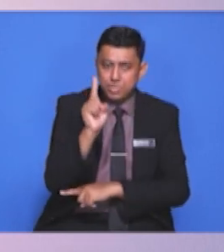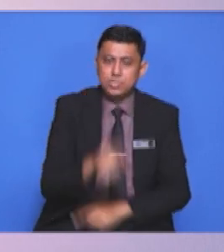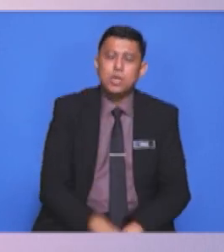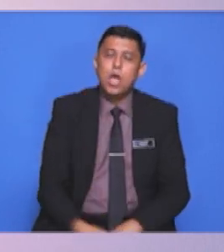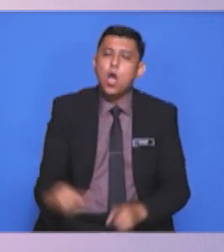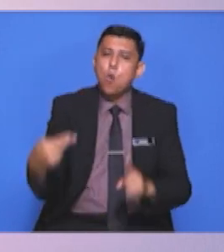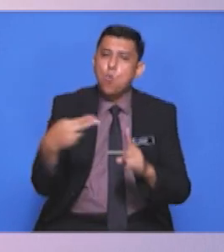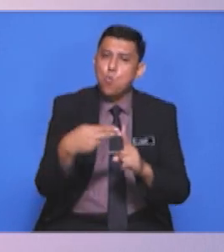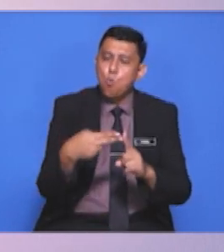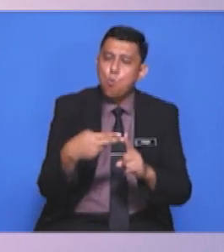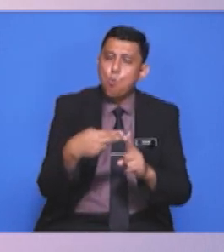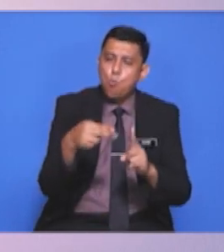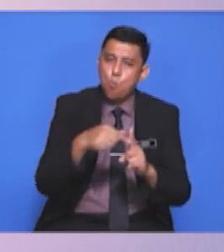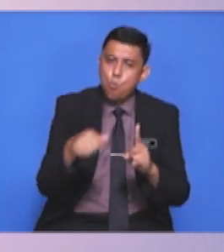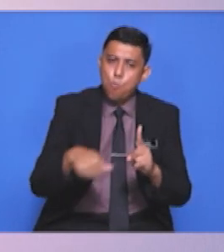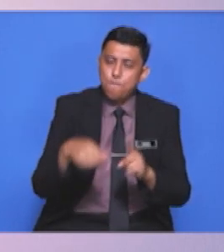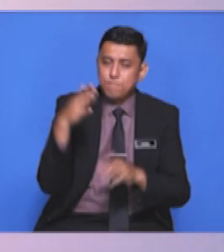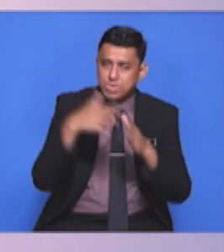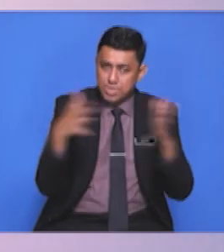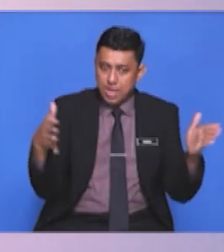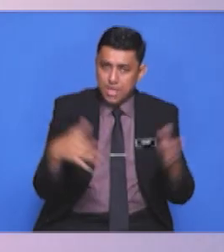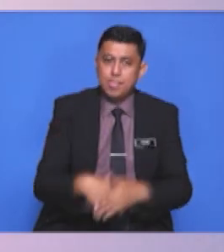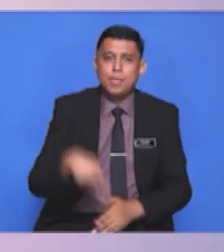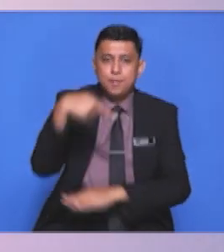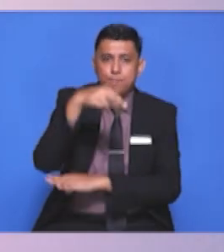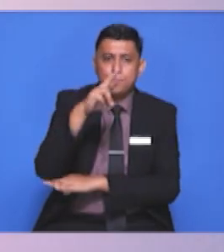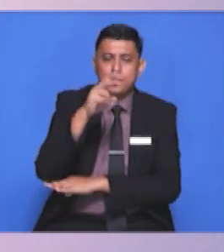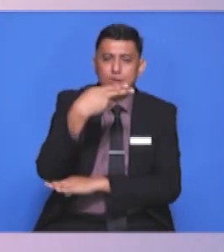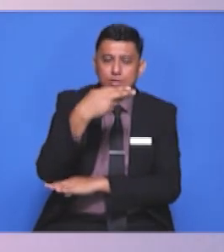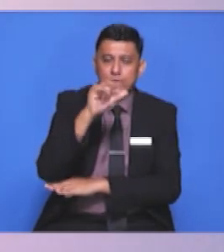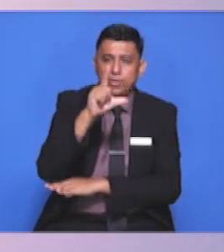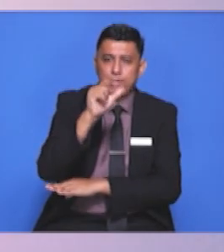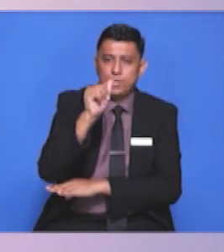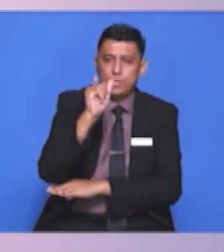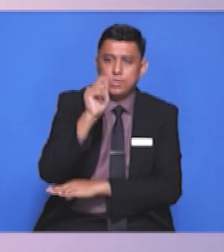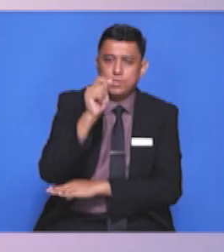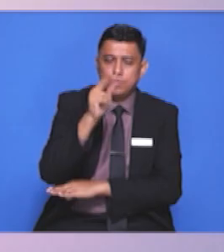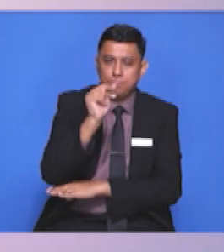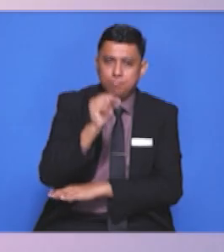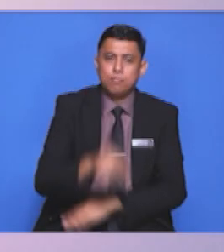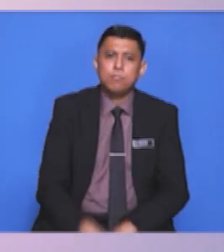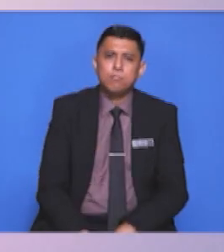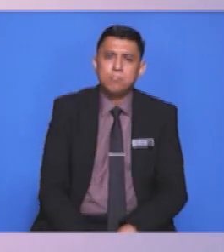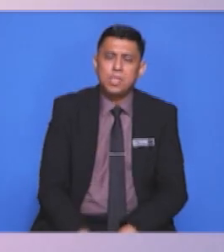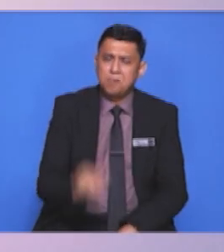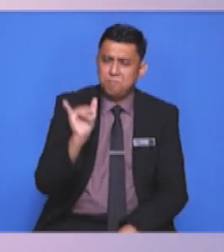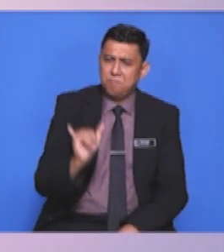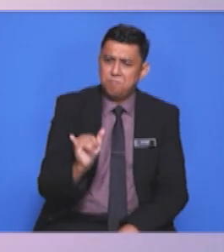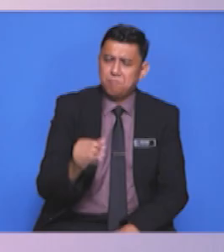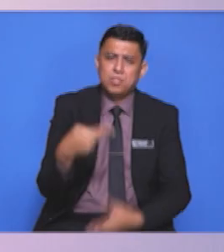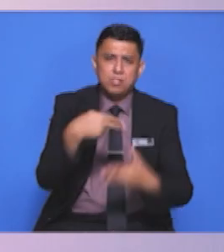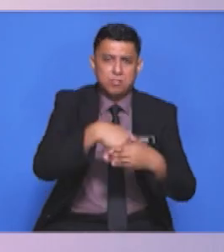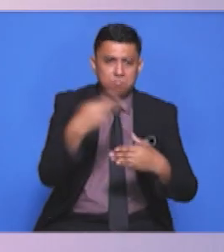huruf besar pergi retail seterusnya bagi kata akronim yang terhasil